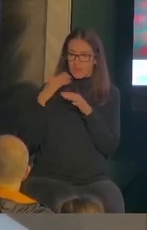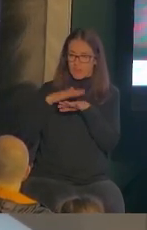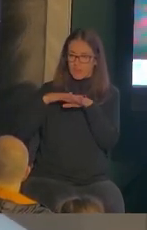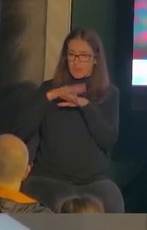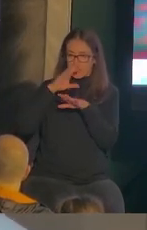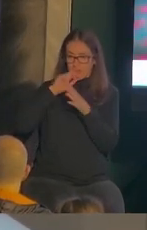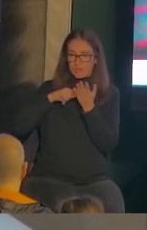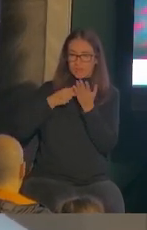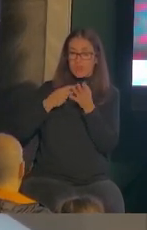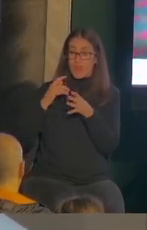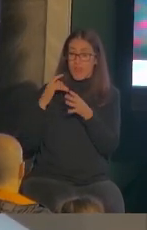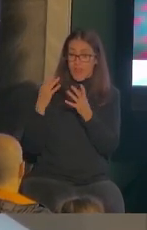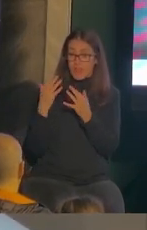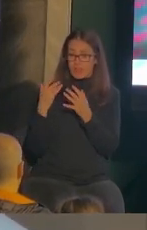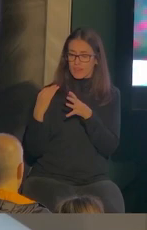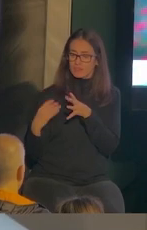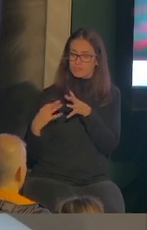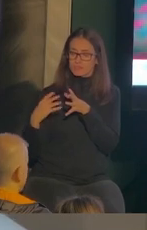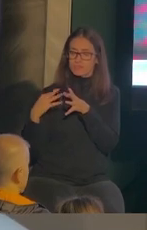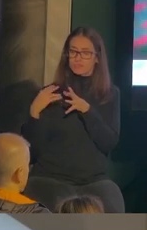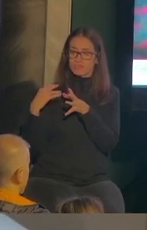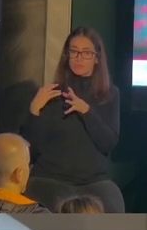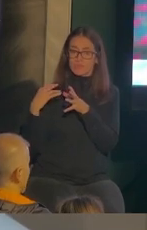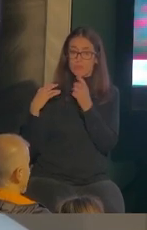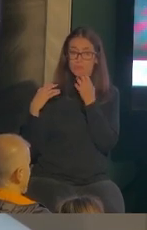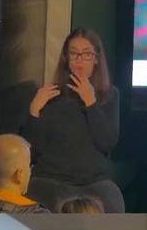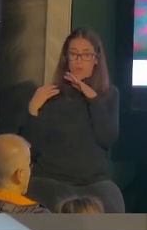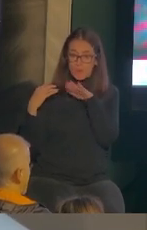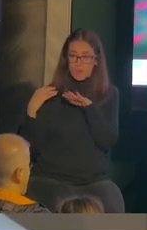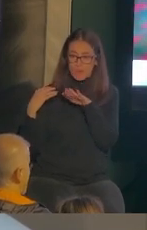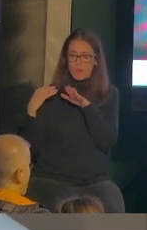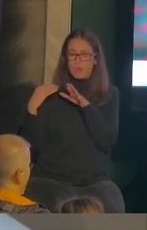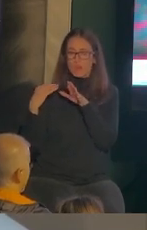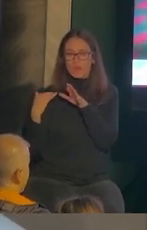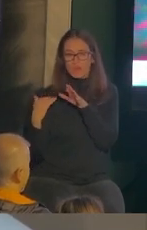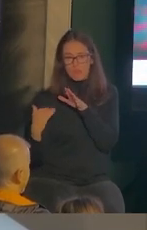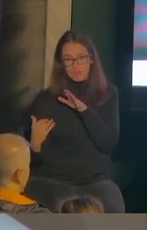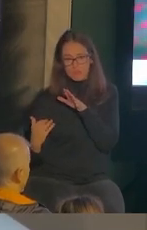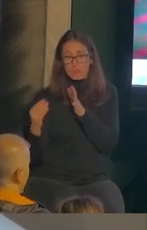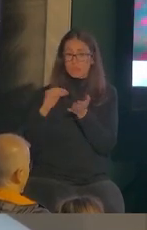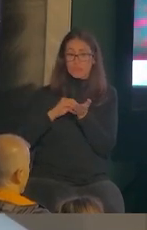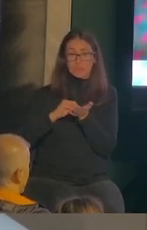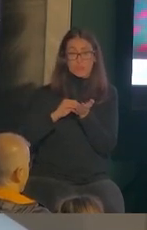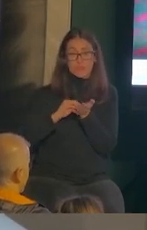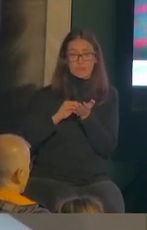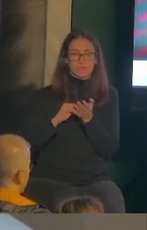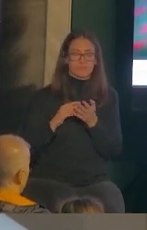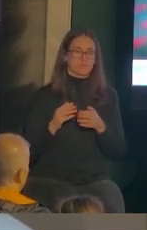sinèresi i comença a perdre tot aquest líquid. Vale, això ja està.